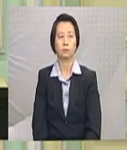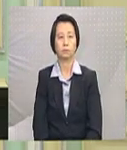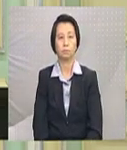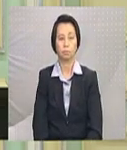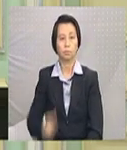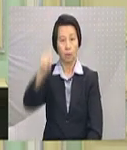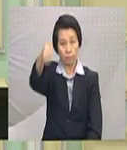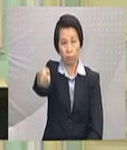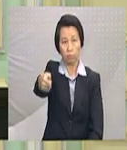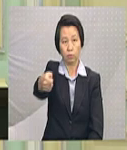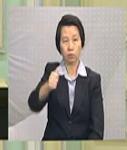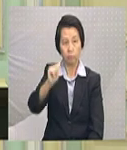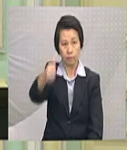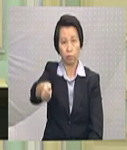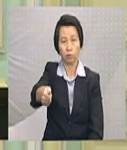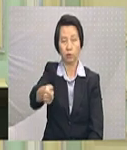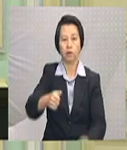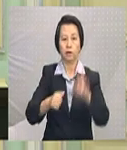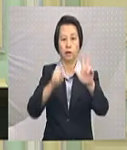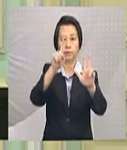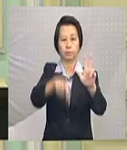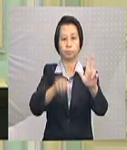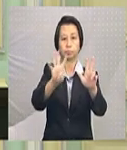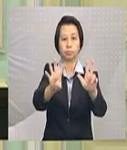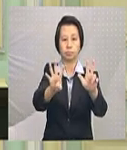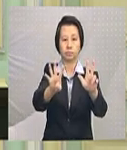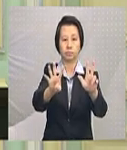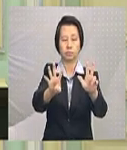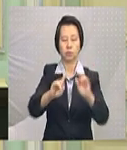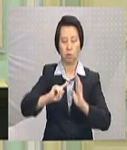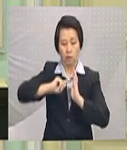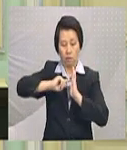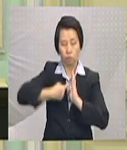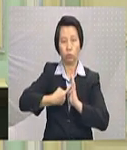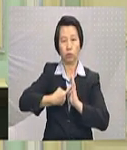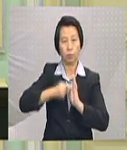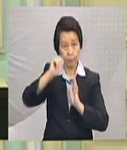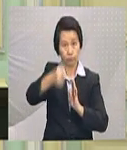Hari besok adalah 3 hari bulan, iaitu bermulanya